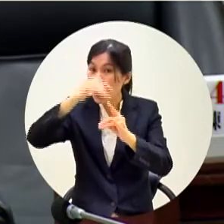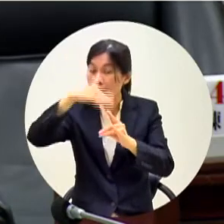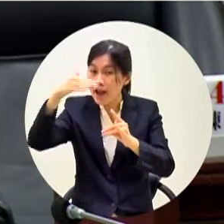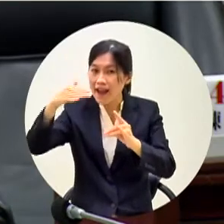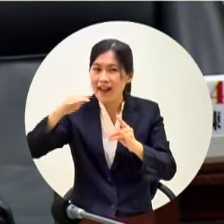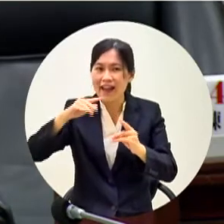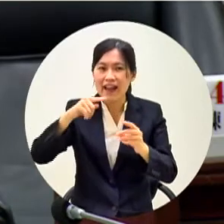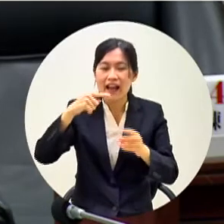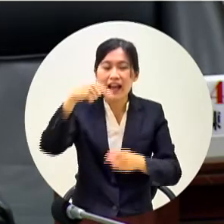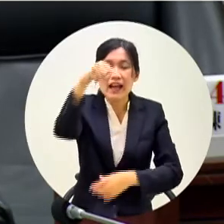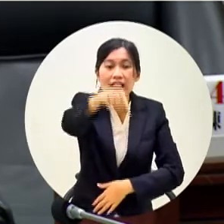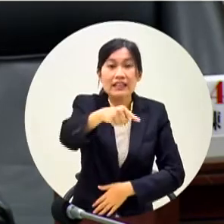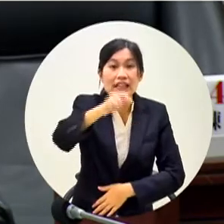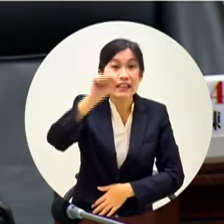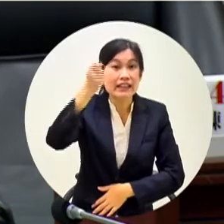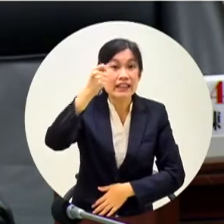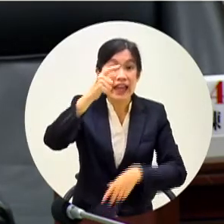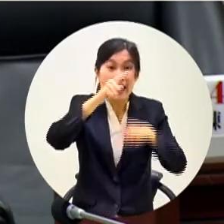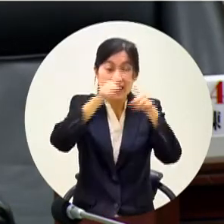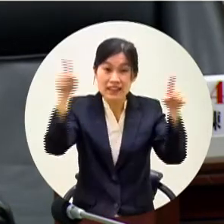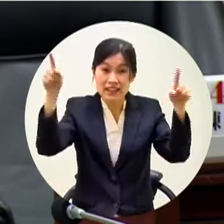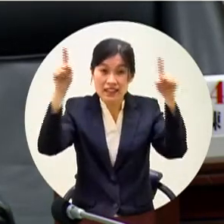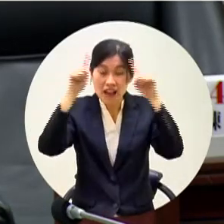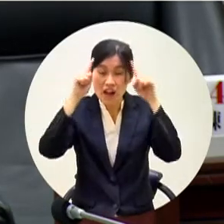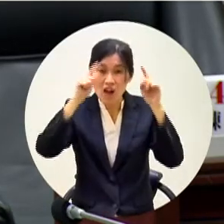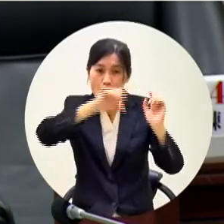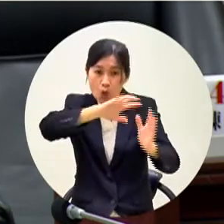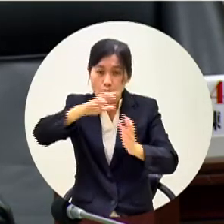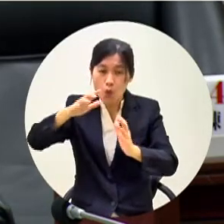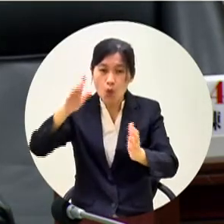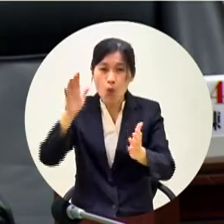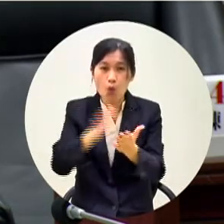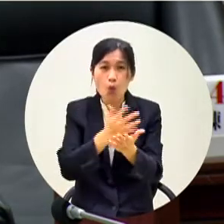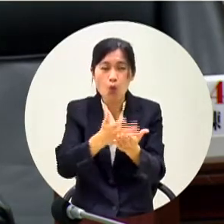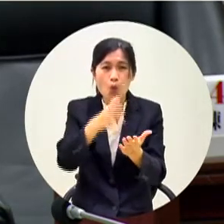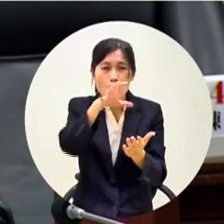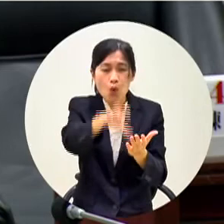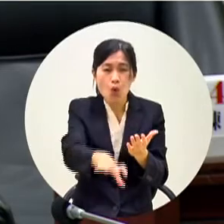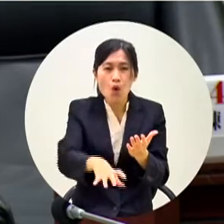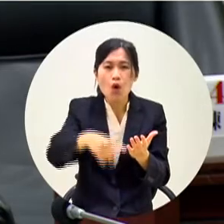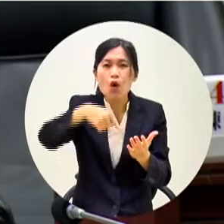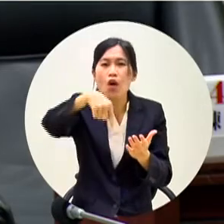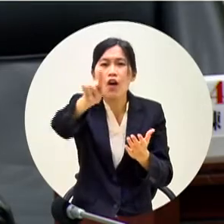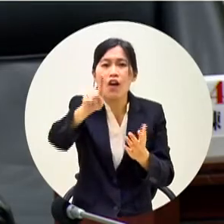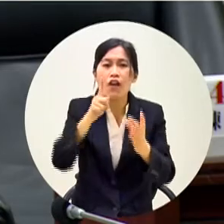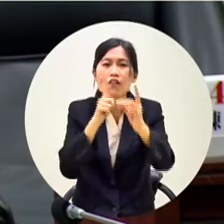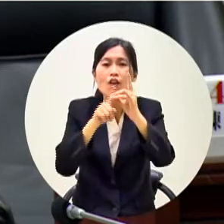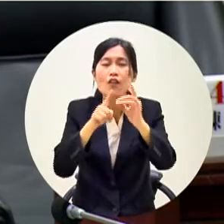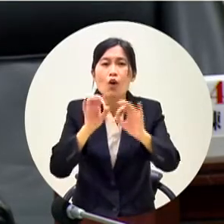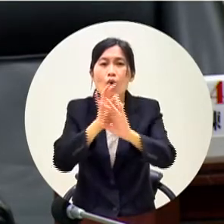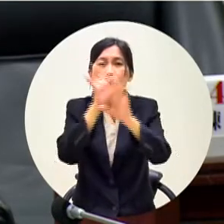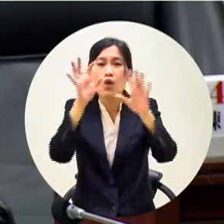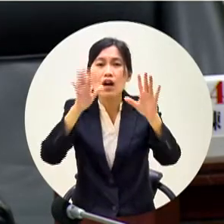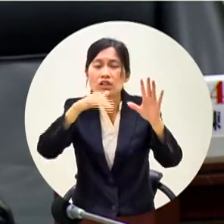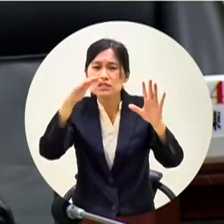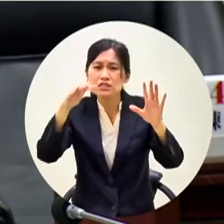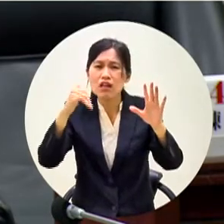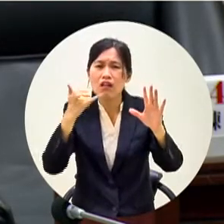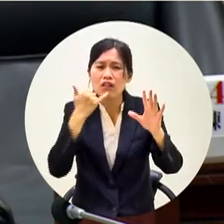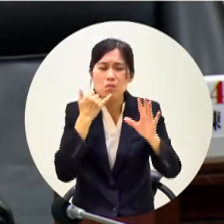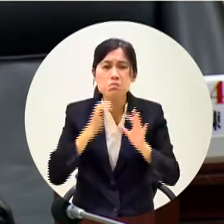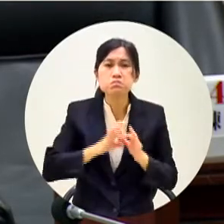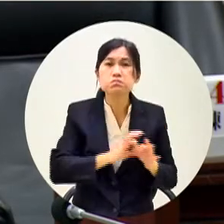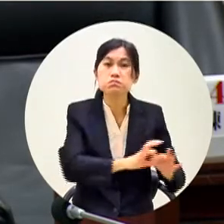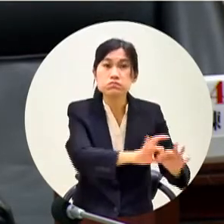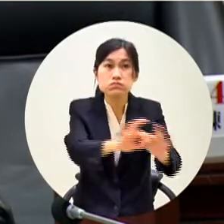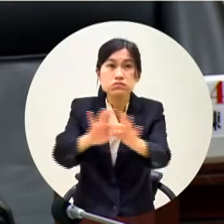界，甚至去到大树的关山嘛，迄个佛光山，是毋是你会当连接做伙？啊，这